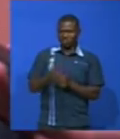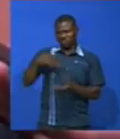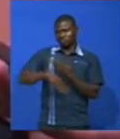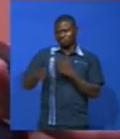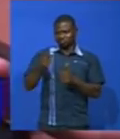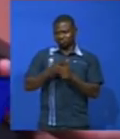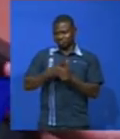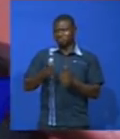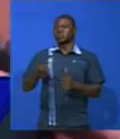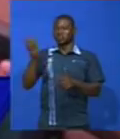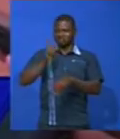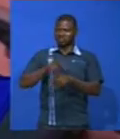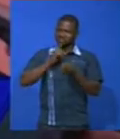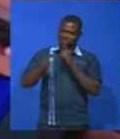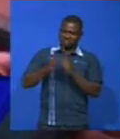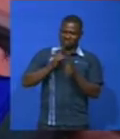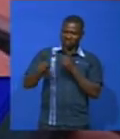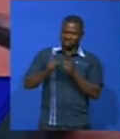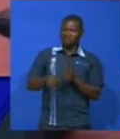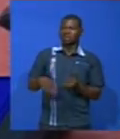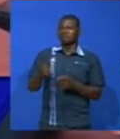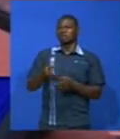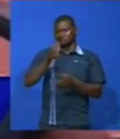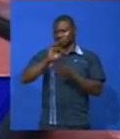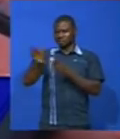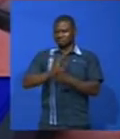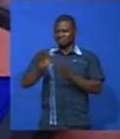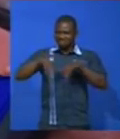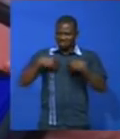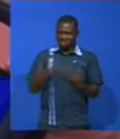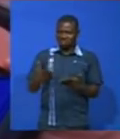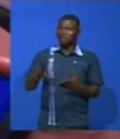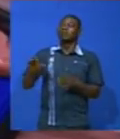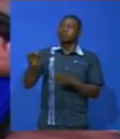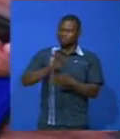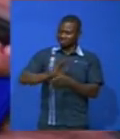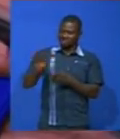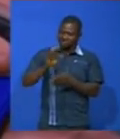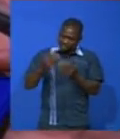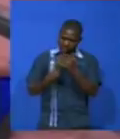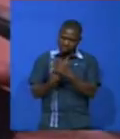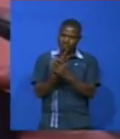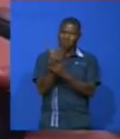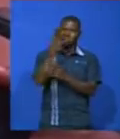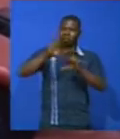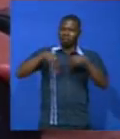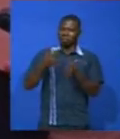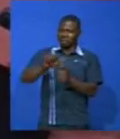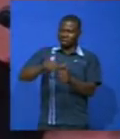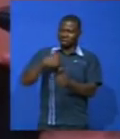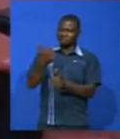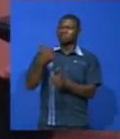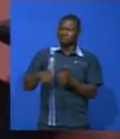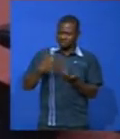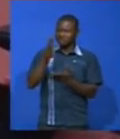de cinéma, parler de comment le cinéma a émergé, comment à chaque étape il y a eu une décision qui a